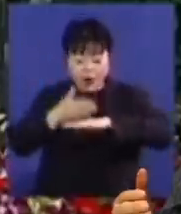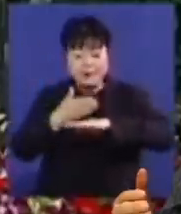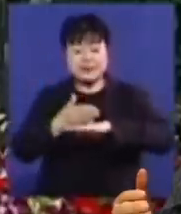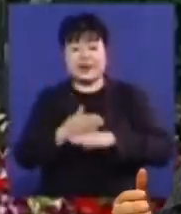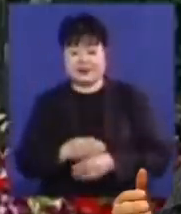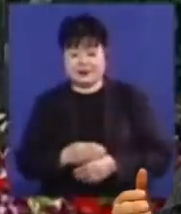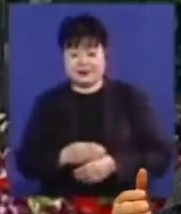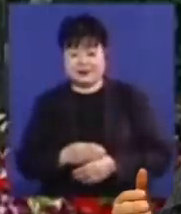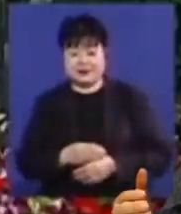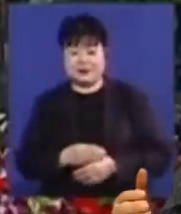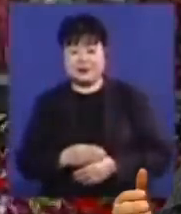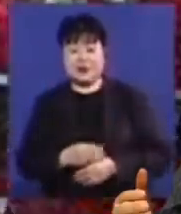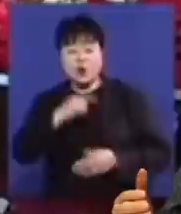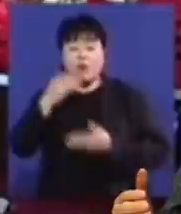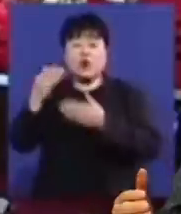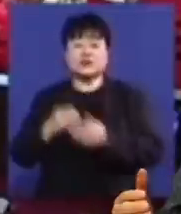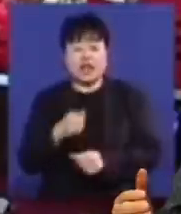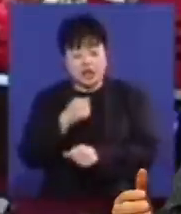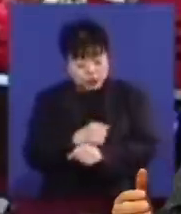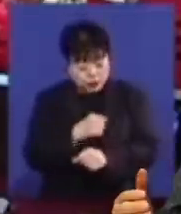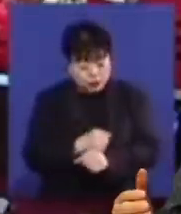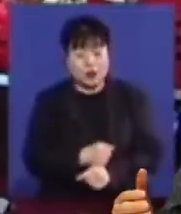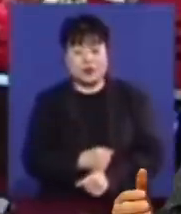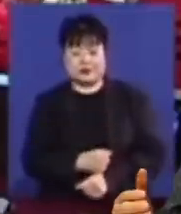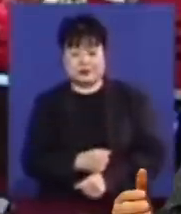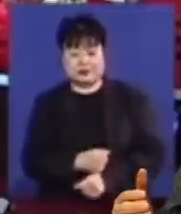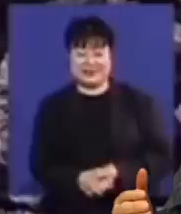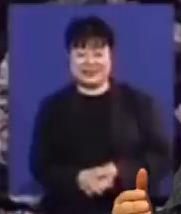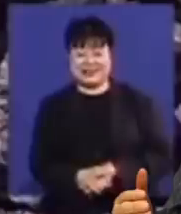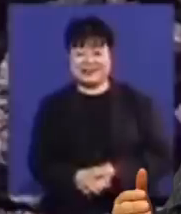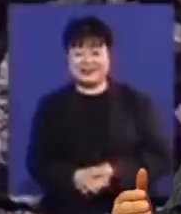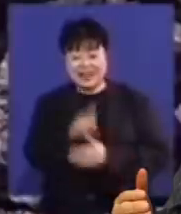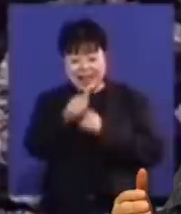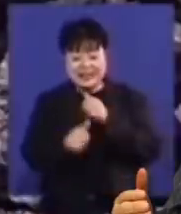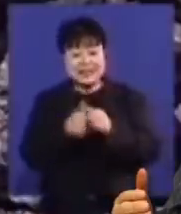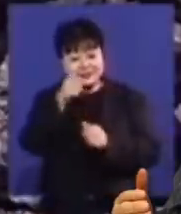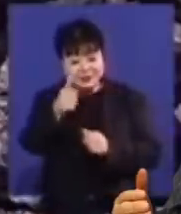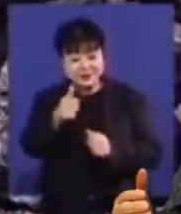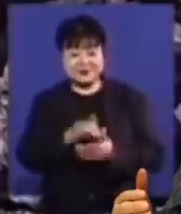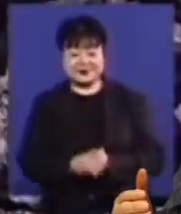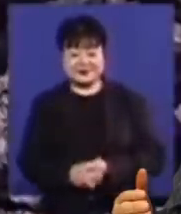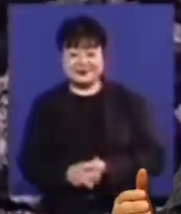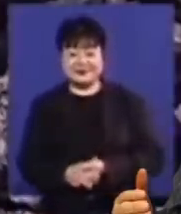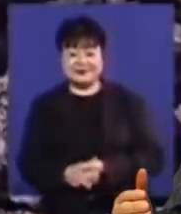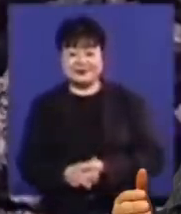마음으로 봉사하고 수고를 마다하지 않습니다. 하나님은